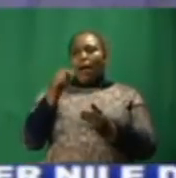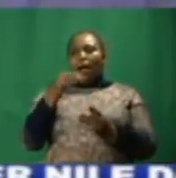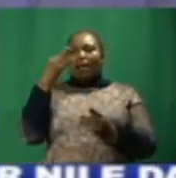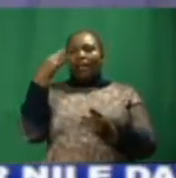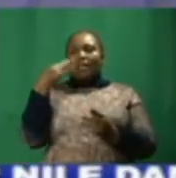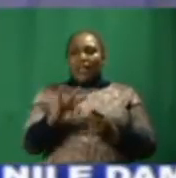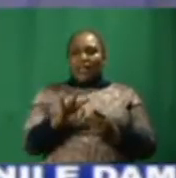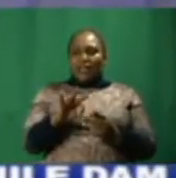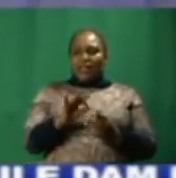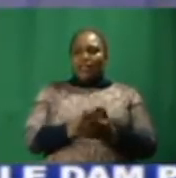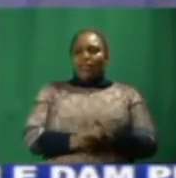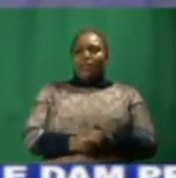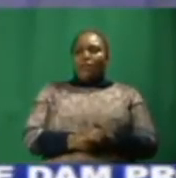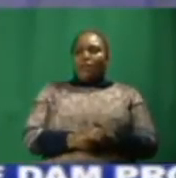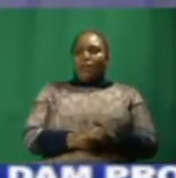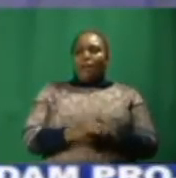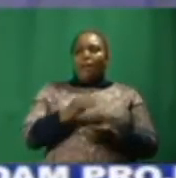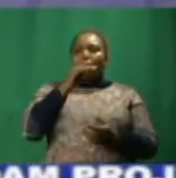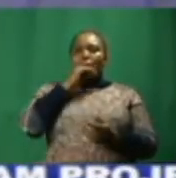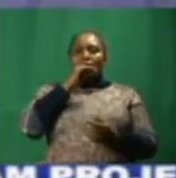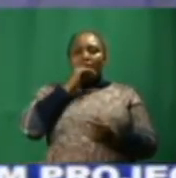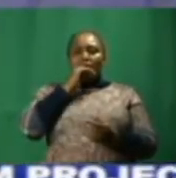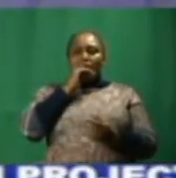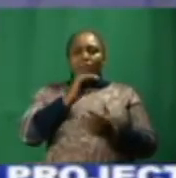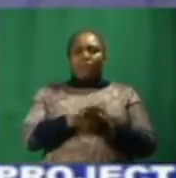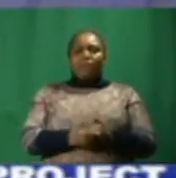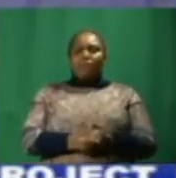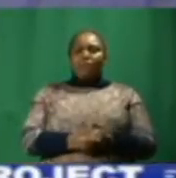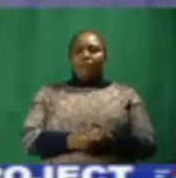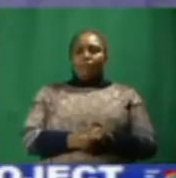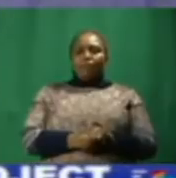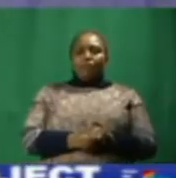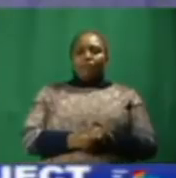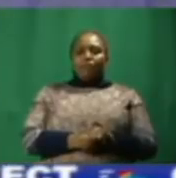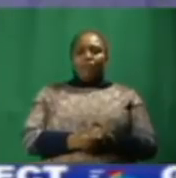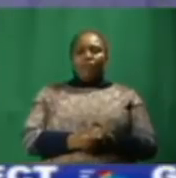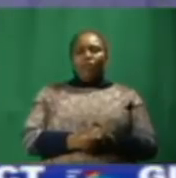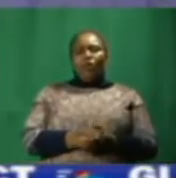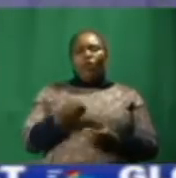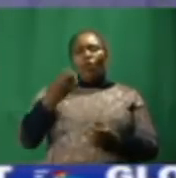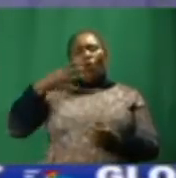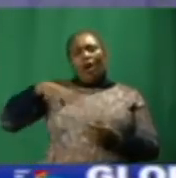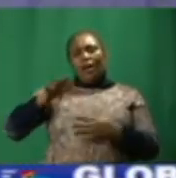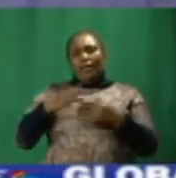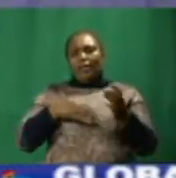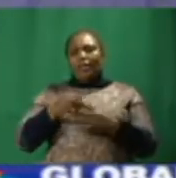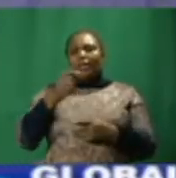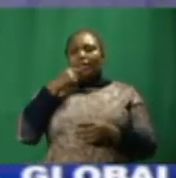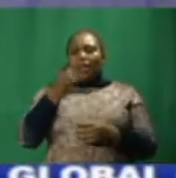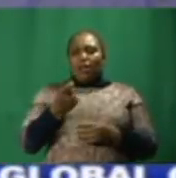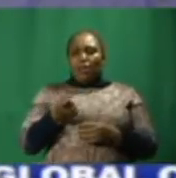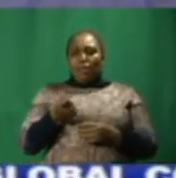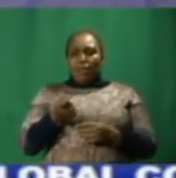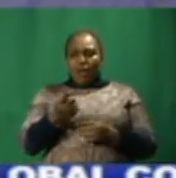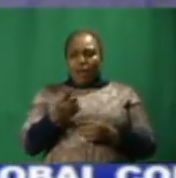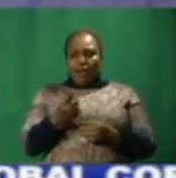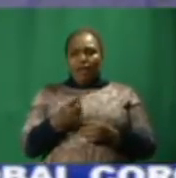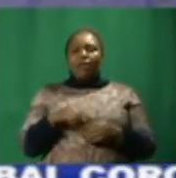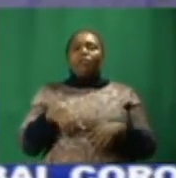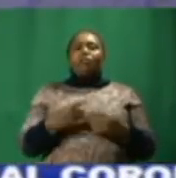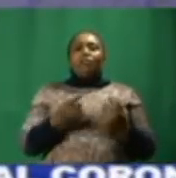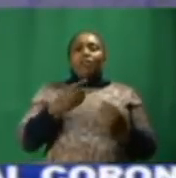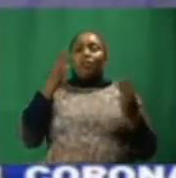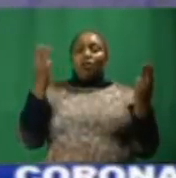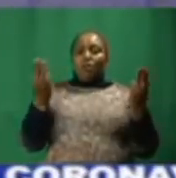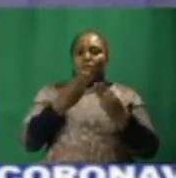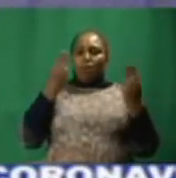emalangeni lokungenani noma ke at most lokuvamile. Jele uthi nalemilayeto leya ithi lucingo lugangiwe pheceleti hacked